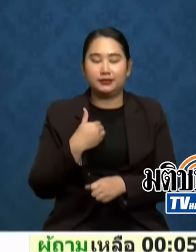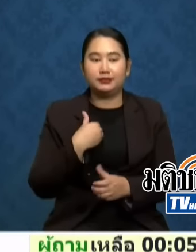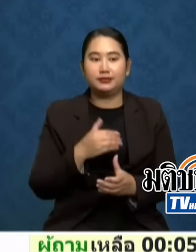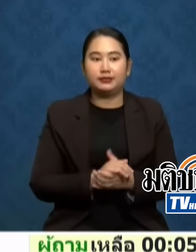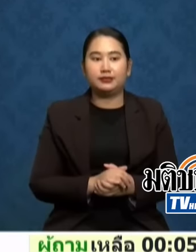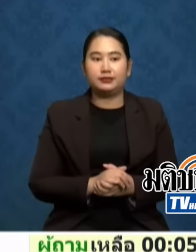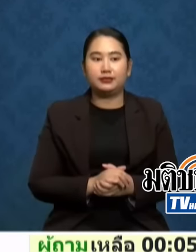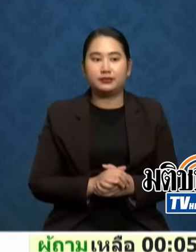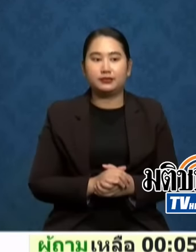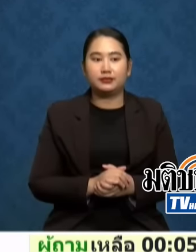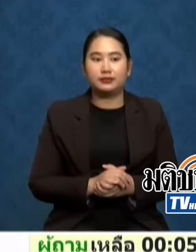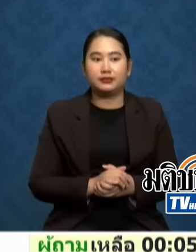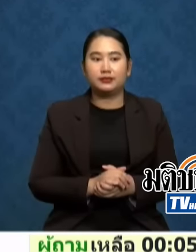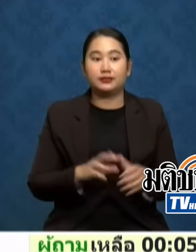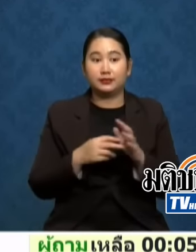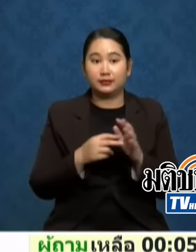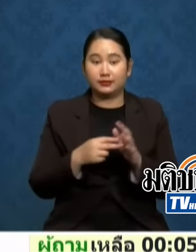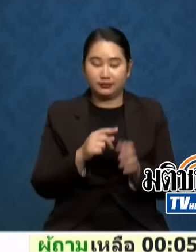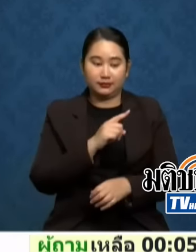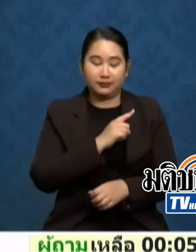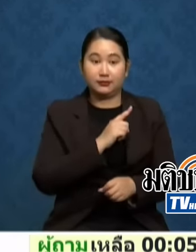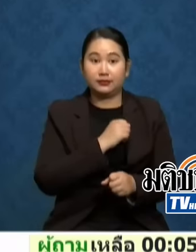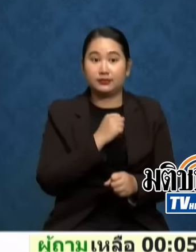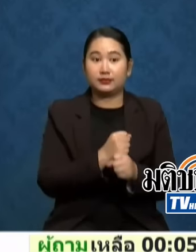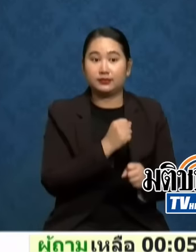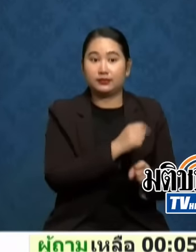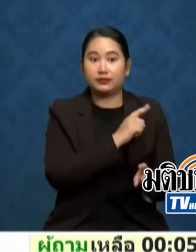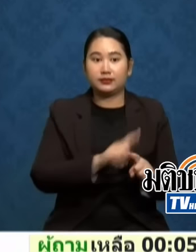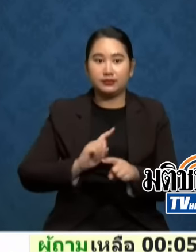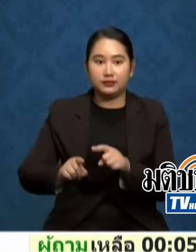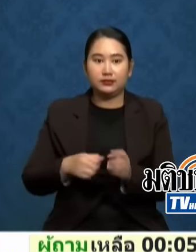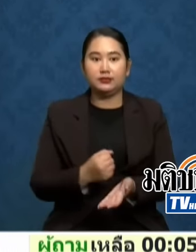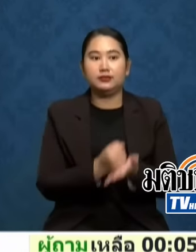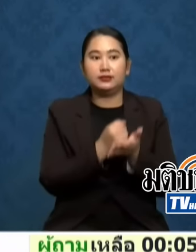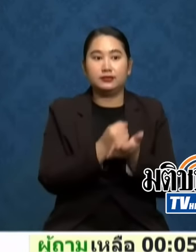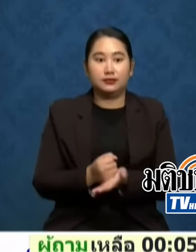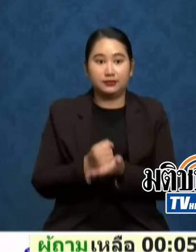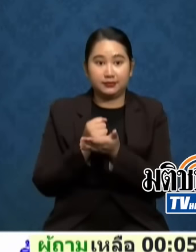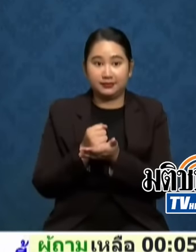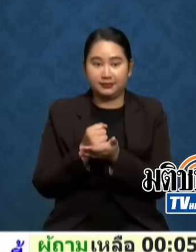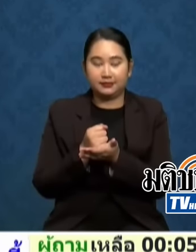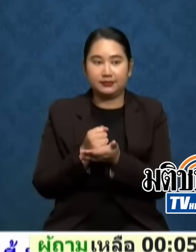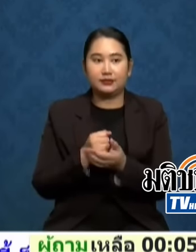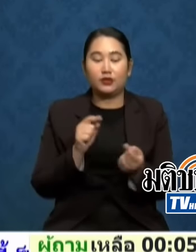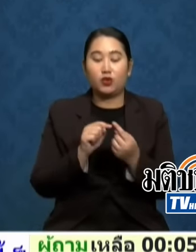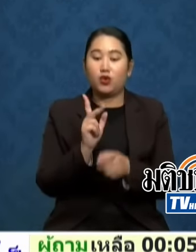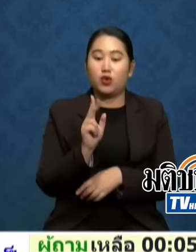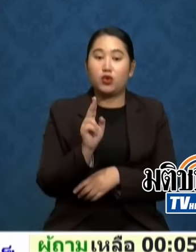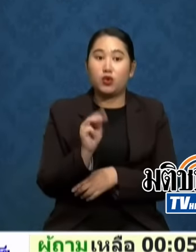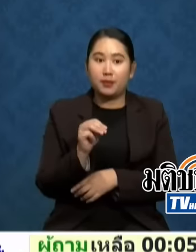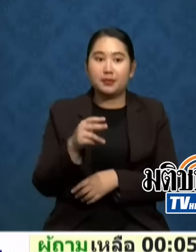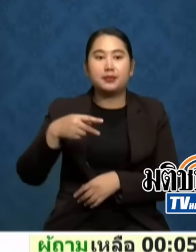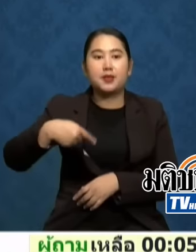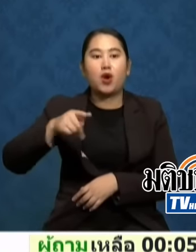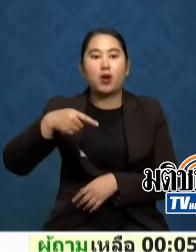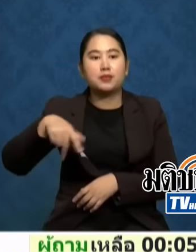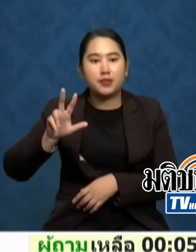ครับเพื่อให้หน่วยงานต่างๆที่เกี่ยวข้องการป้องกันและบรรเทาจะเป็นอปท.เองหรือกรมป้องกันภั